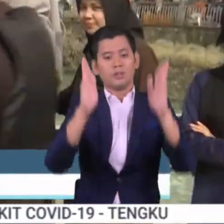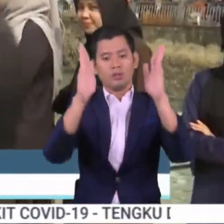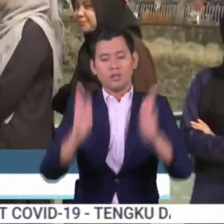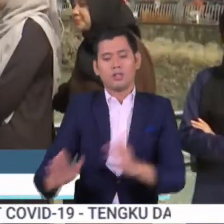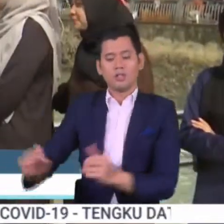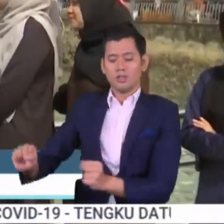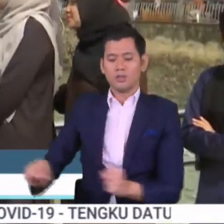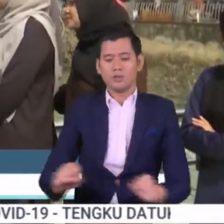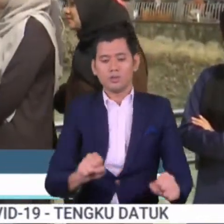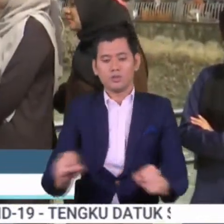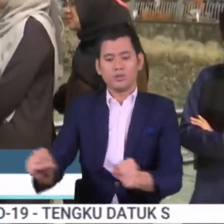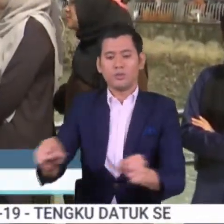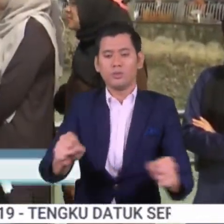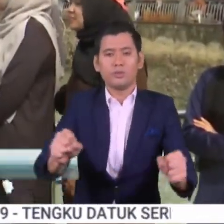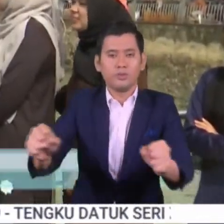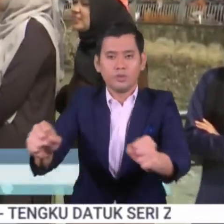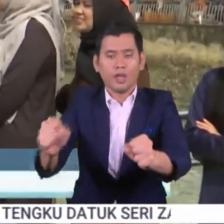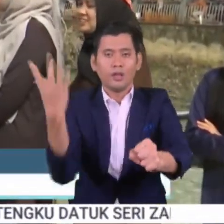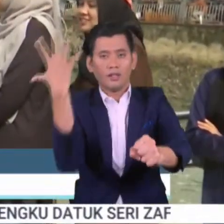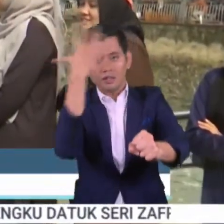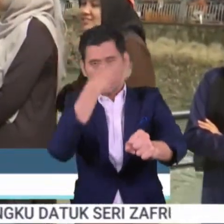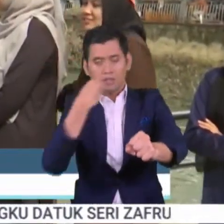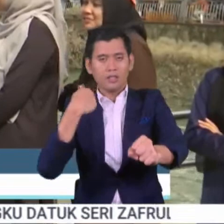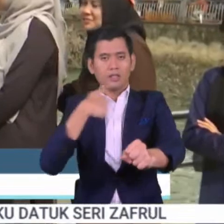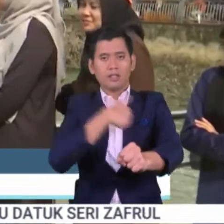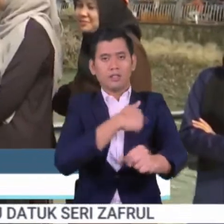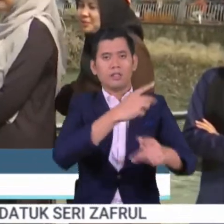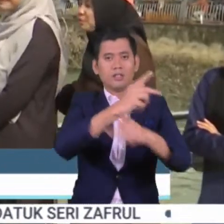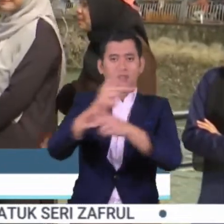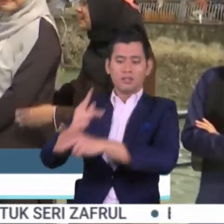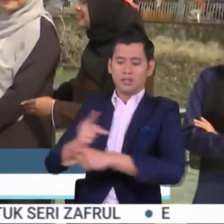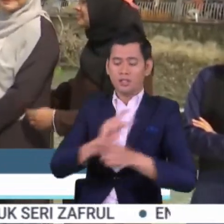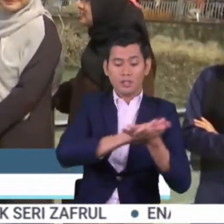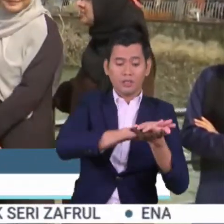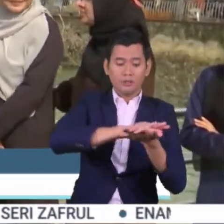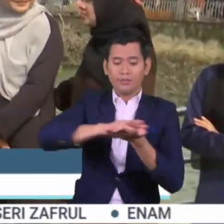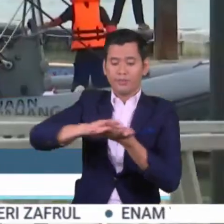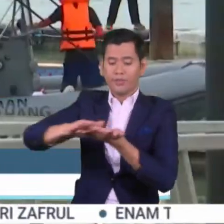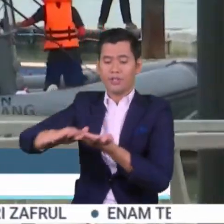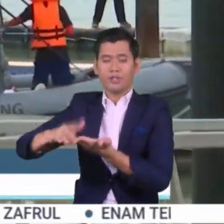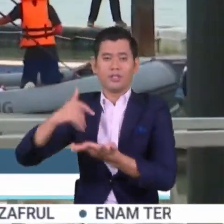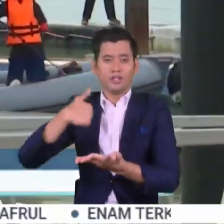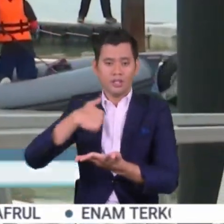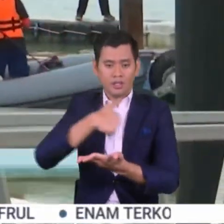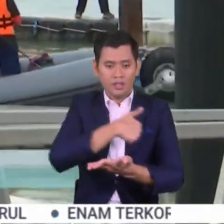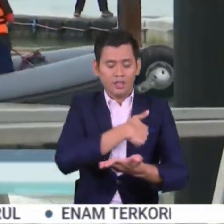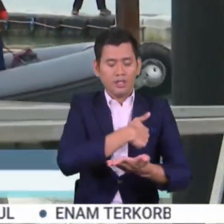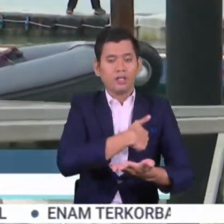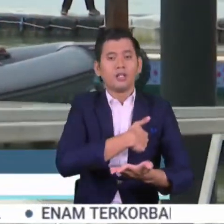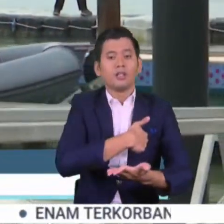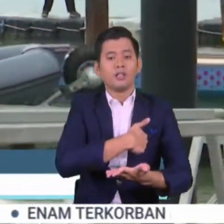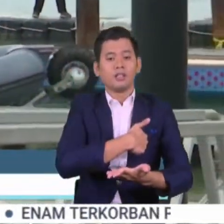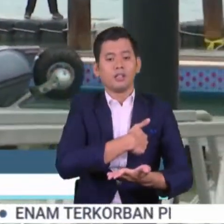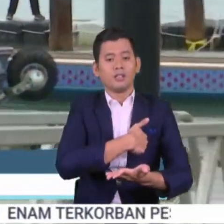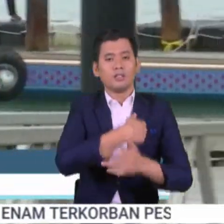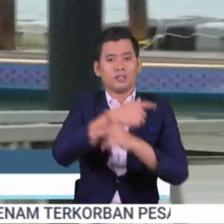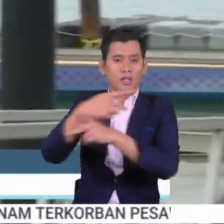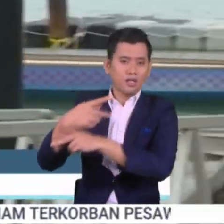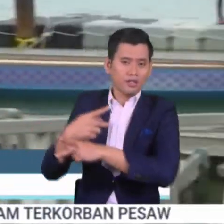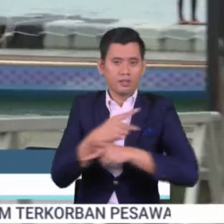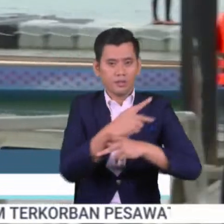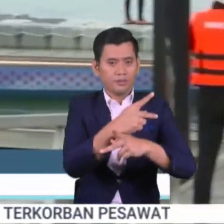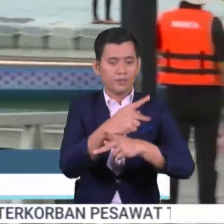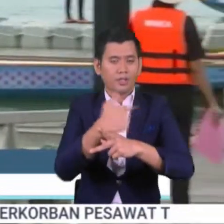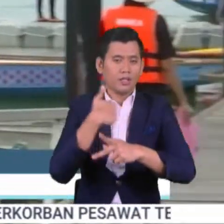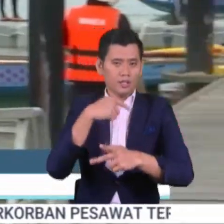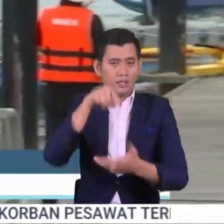Sungai yang begitu cantik ini kita akan terus jaga, jaga kebersihannya dan sebagainya. Kita memberikan dengan hutan bakau 500 tahun ini, kita...